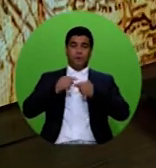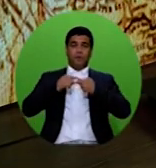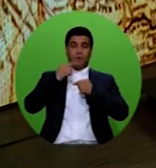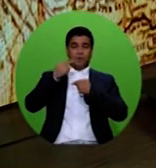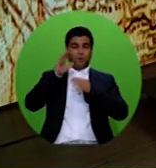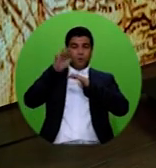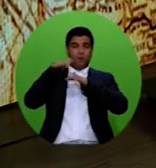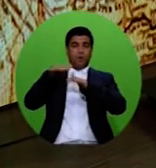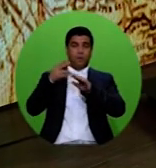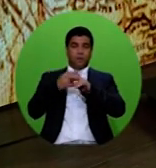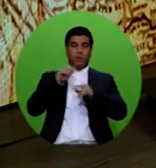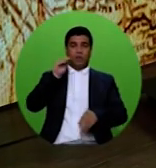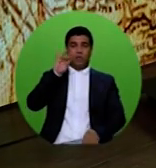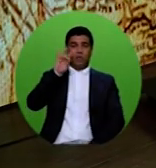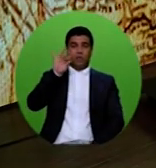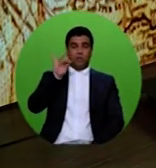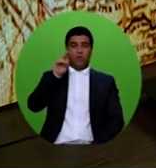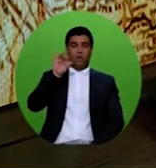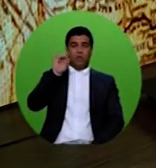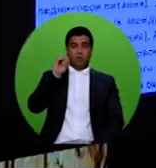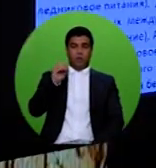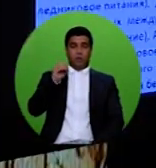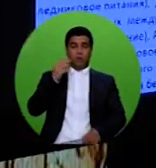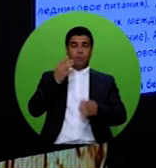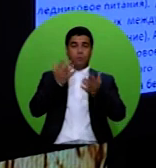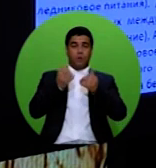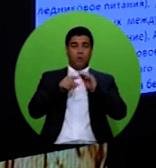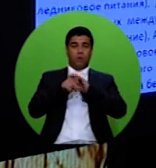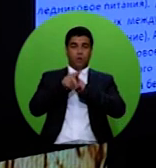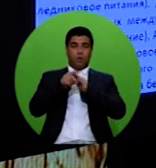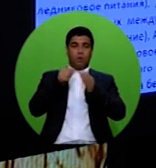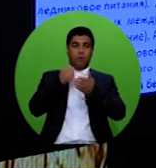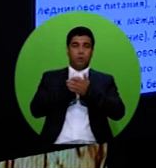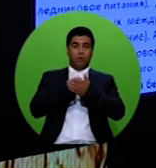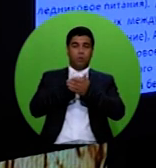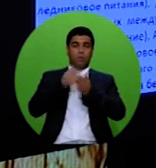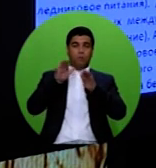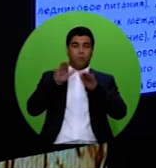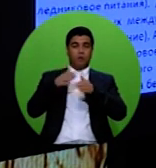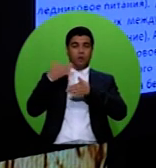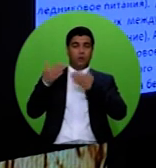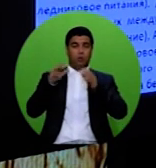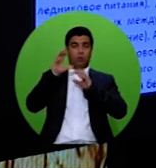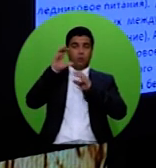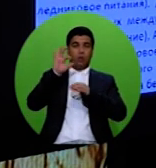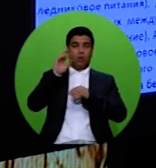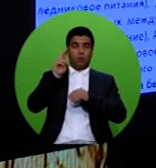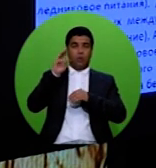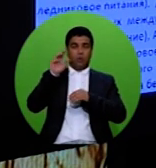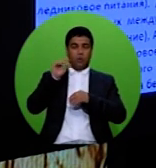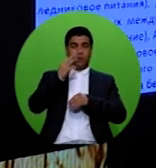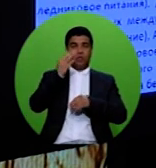Следующая река Джине-Дарья берет начало от родников, расположенных между гор Аката